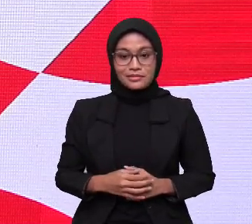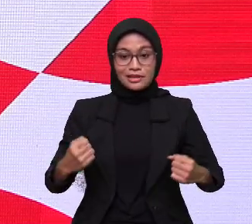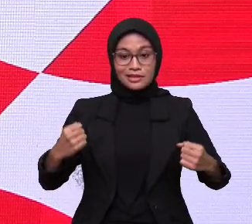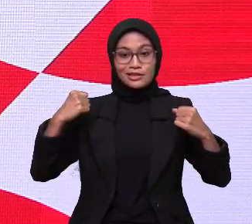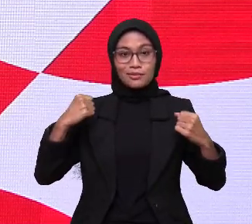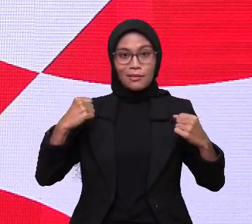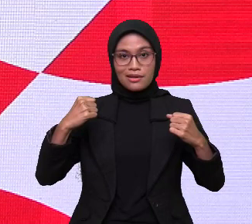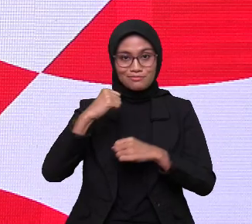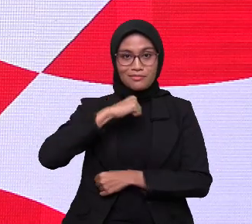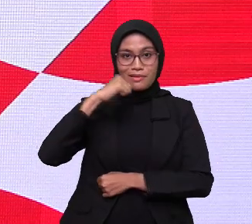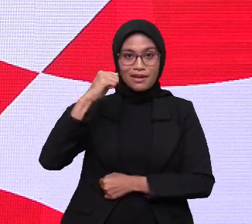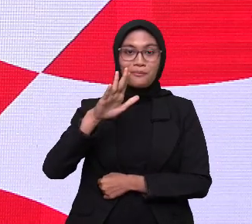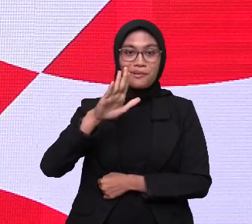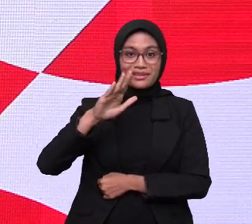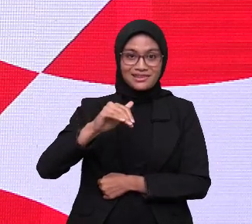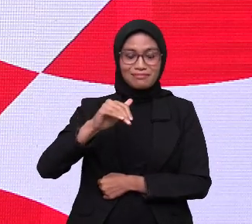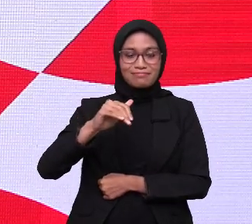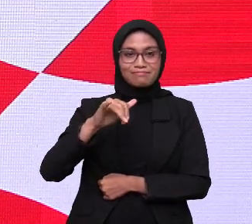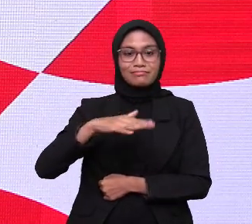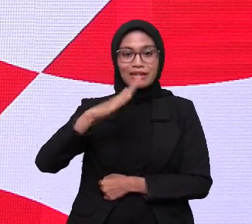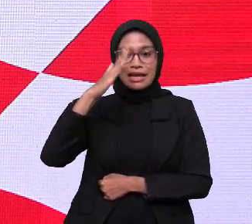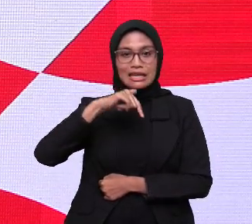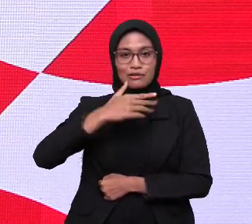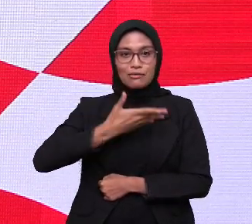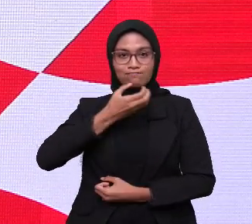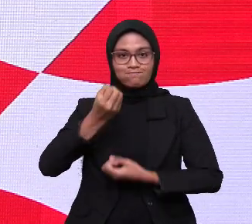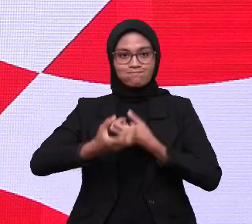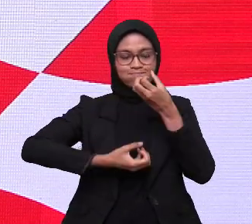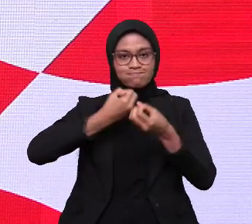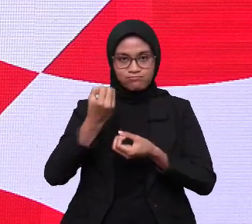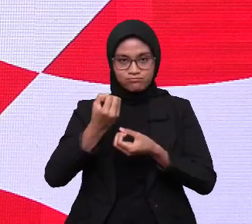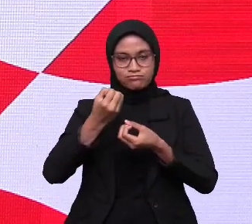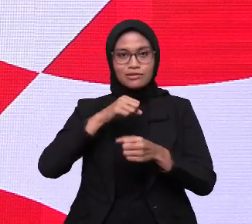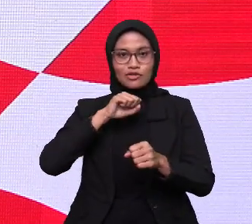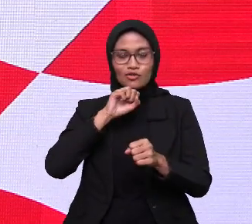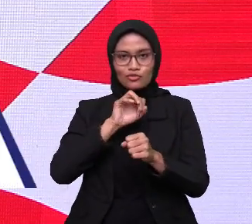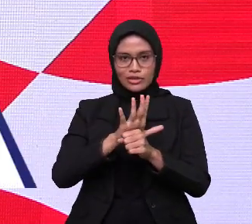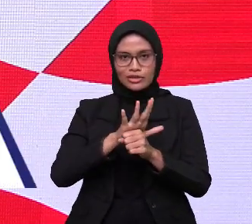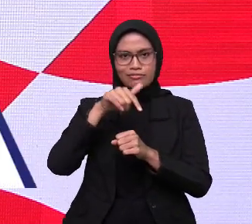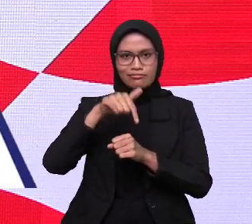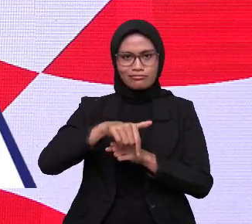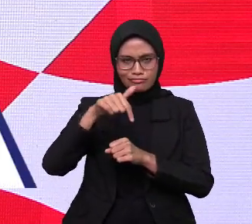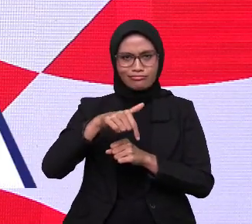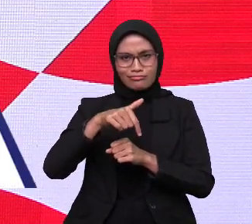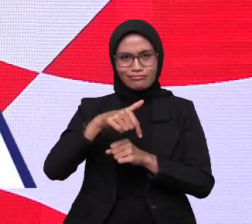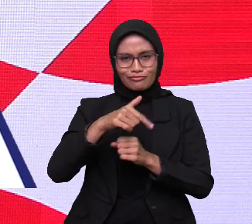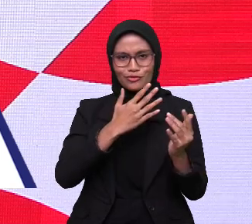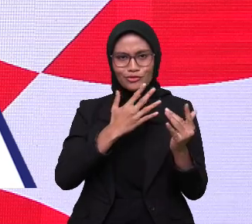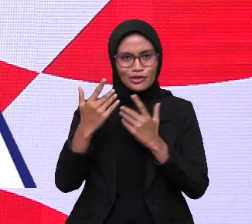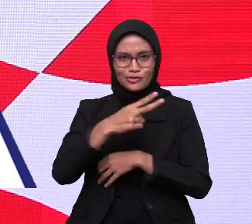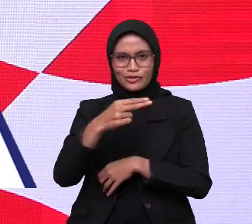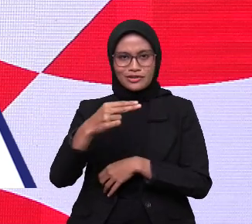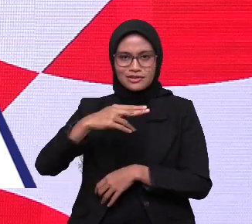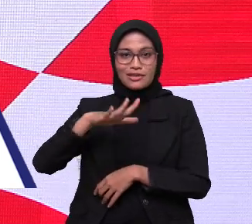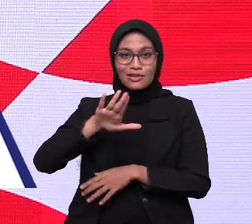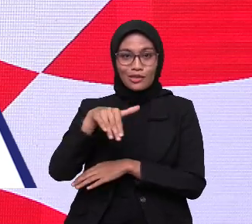Kemerdekaan Hari ini saya akan menyampaikan perkembangan kasus pada periode kemerdekaan Republik Indonesia di tahun ini